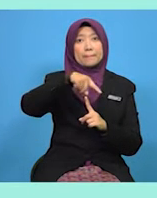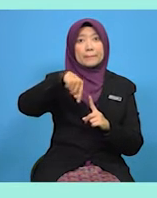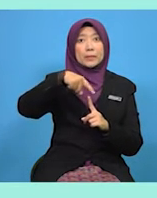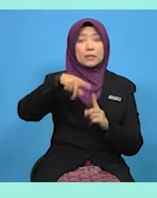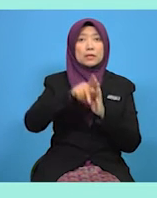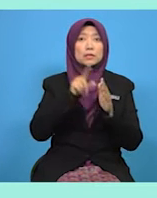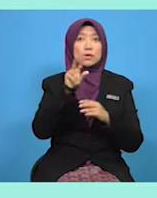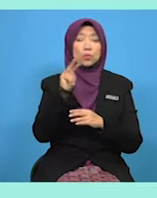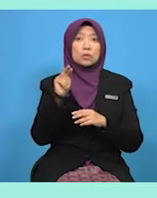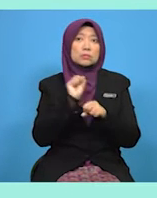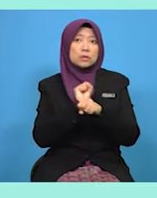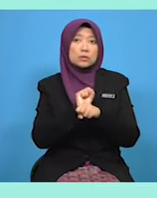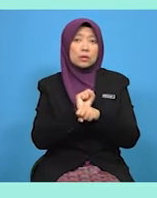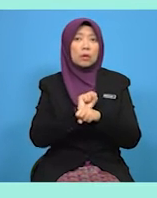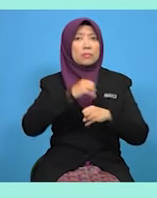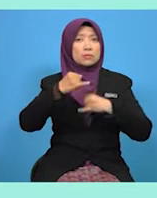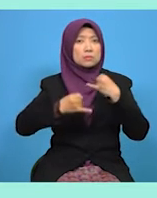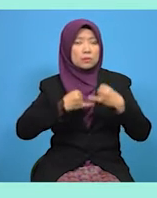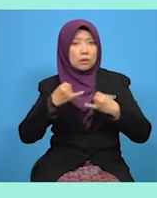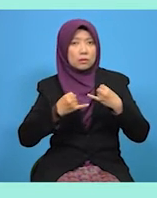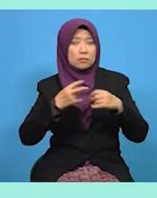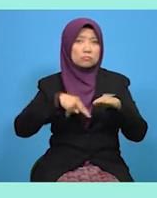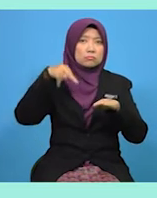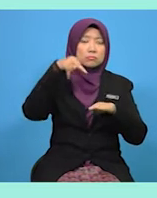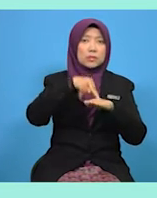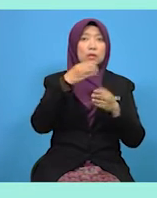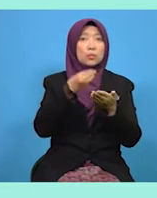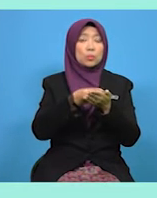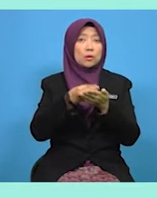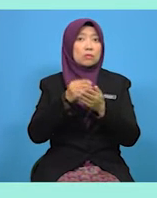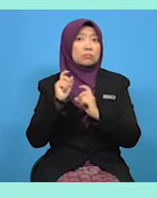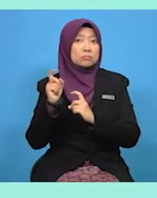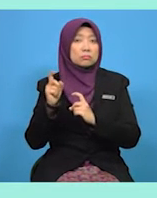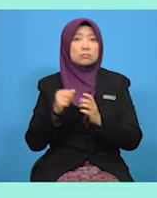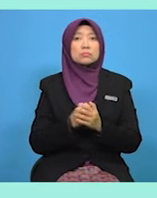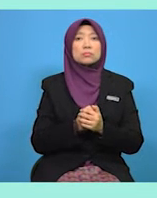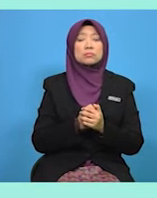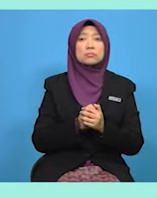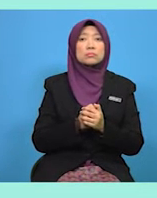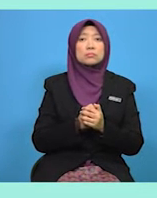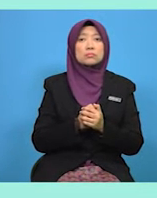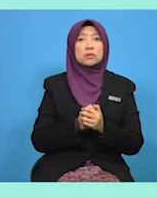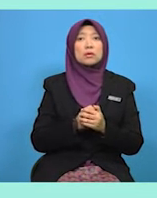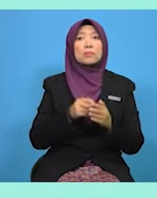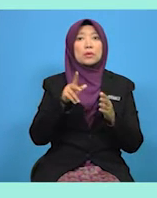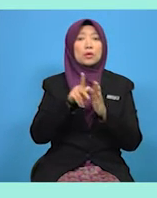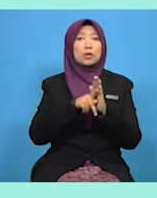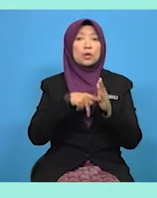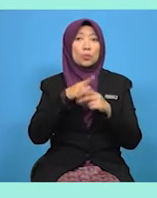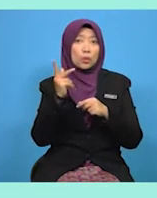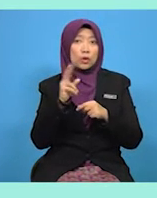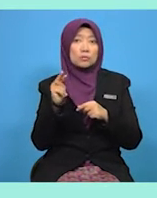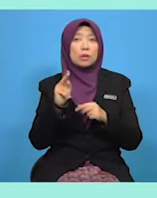Apabila kesatuan sekerja berjaya menuntut kenaikan upah ahlinya, kos pengeluaran akan